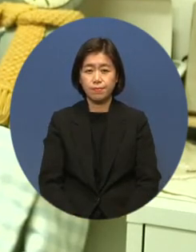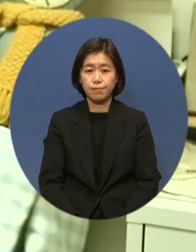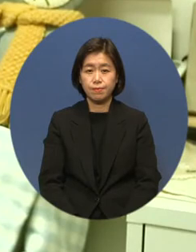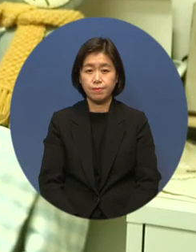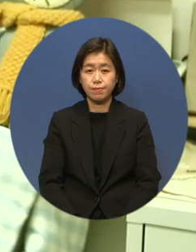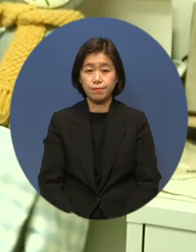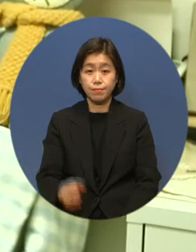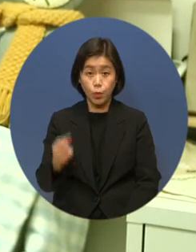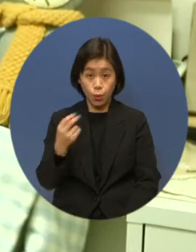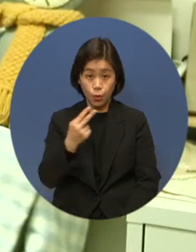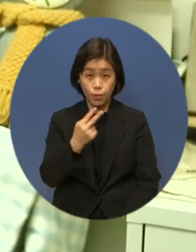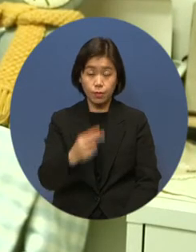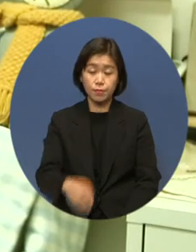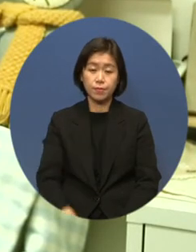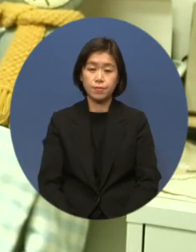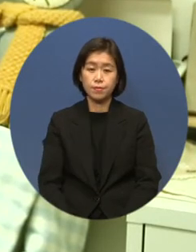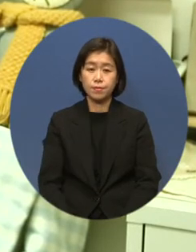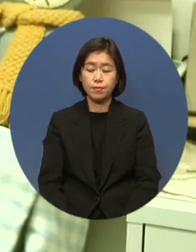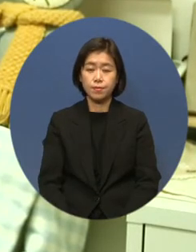그리고